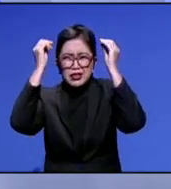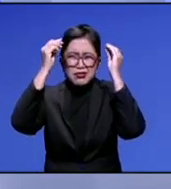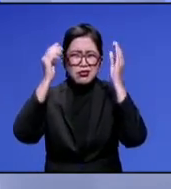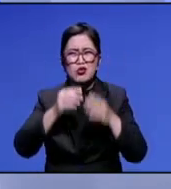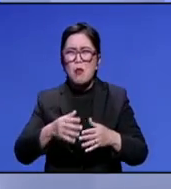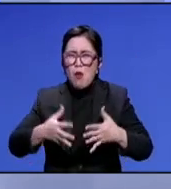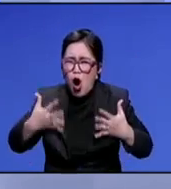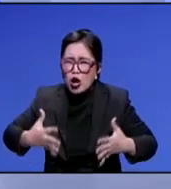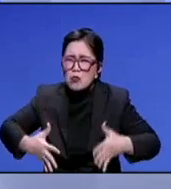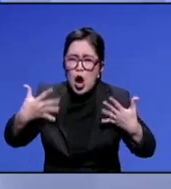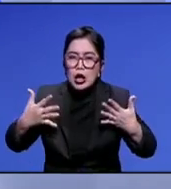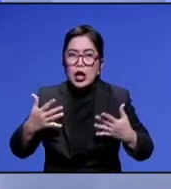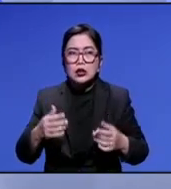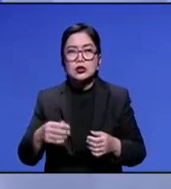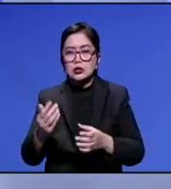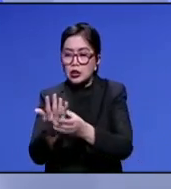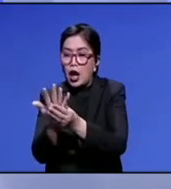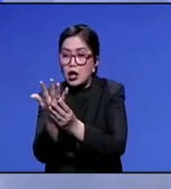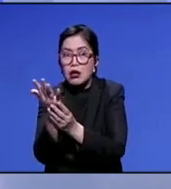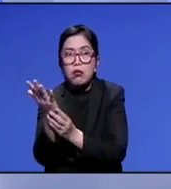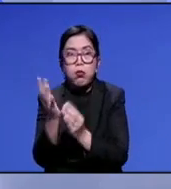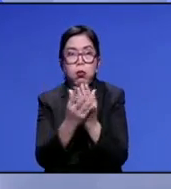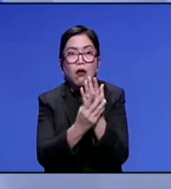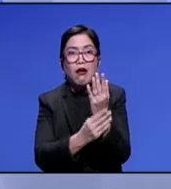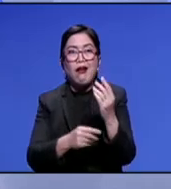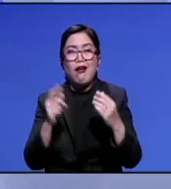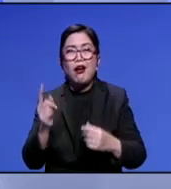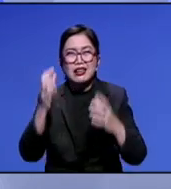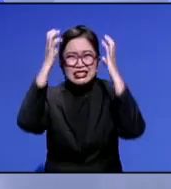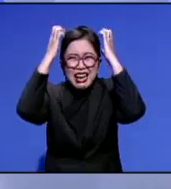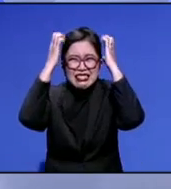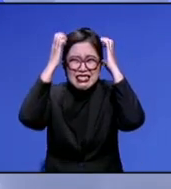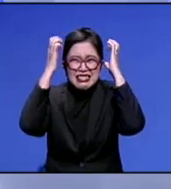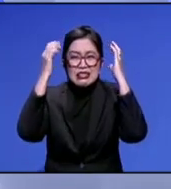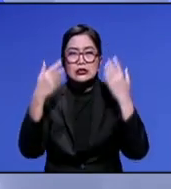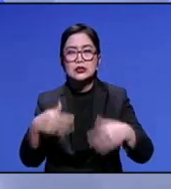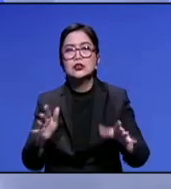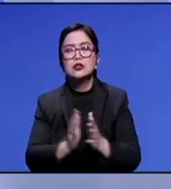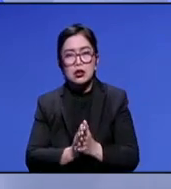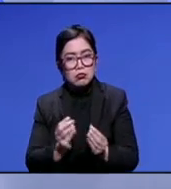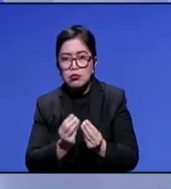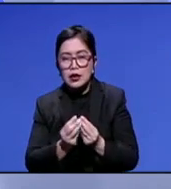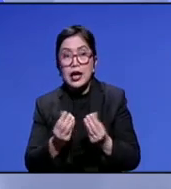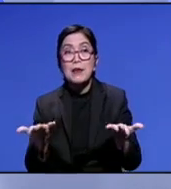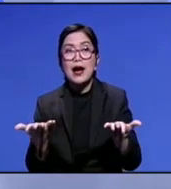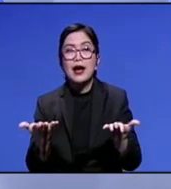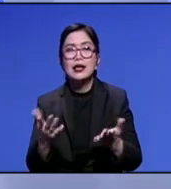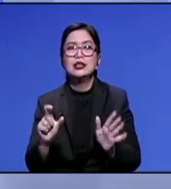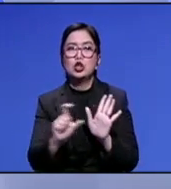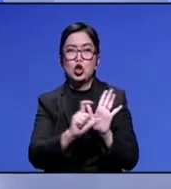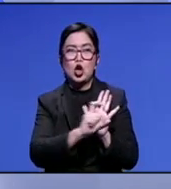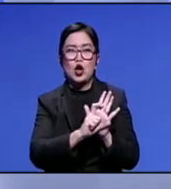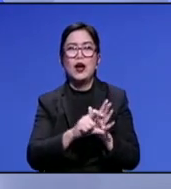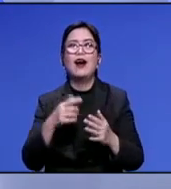marah-marah dan juga tangan yang berkeringat nah Stres ini bisa dikurangi dengan melakukan hal yang sedikit menenangkan misalnya